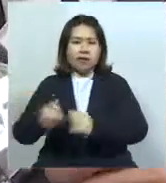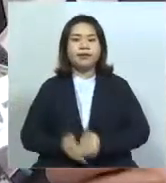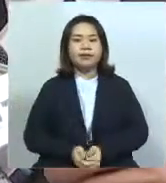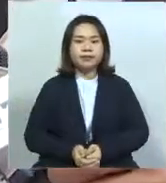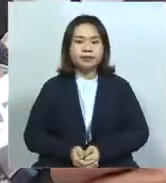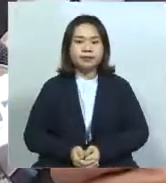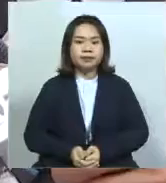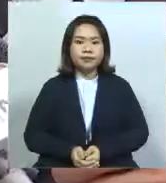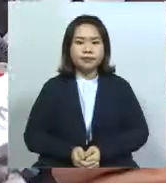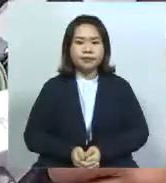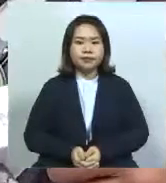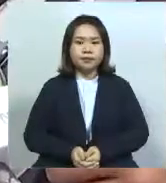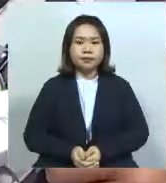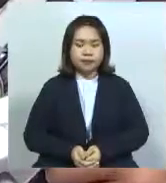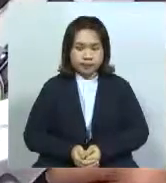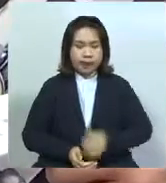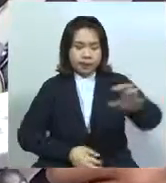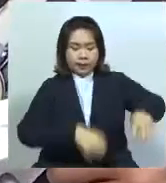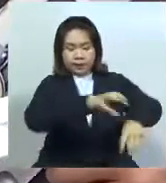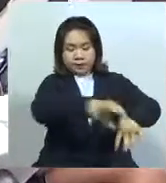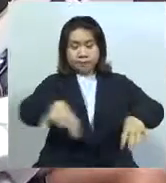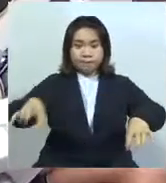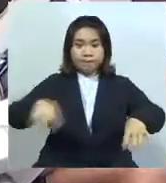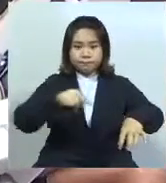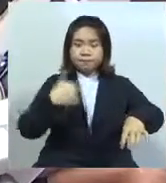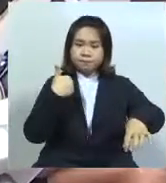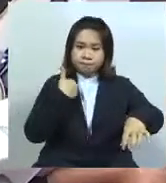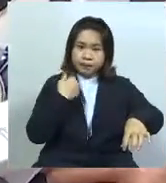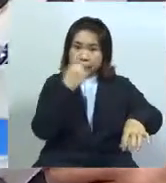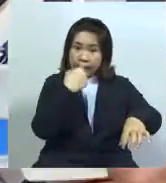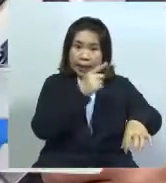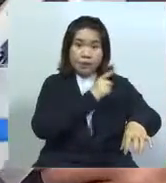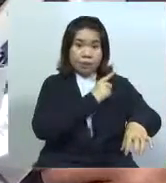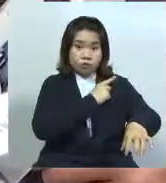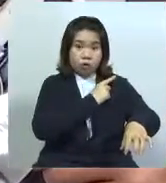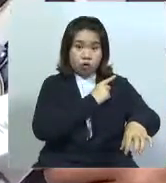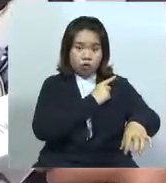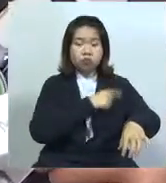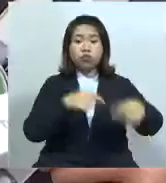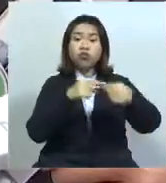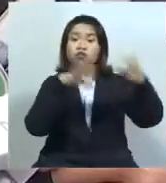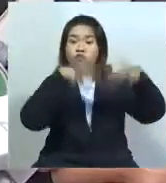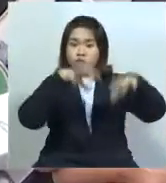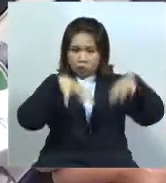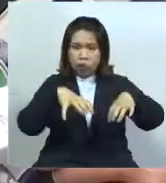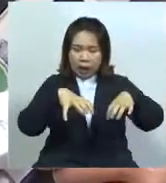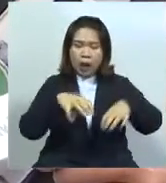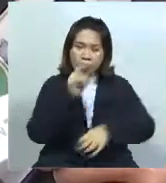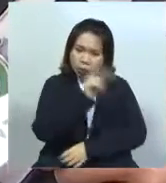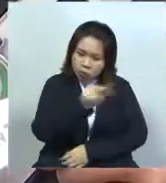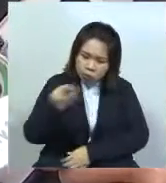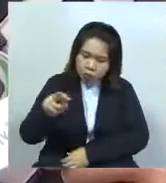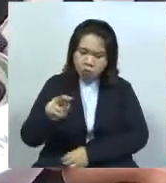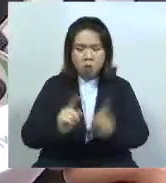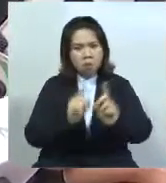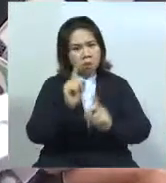เหตุครับ หน่วยงานต่างๆที่มีส่วนเกี่ยวข้องกับเรื่องของฝนนะครับจะต้องคอยติดตามประเ